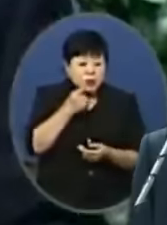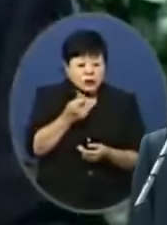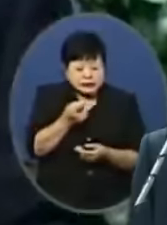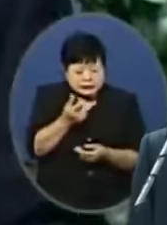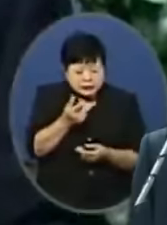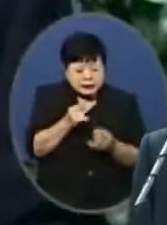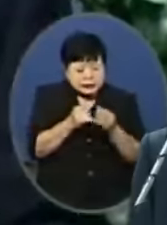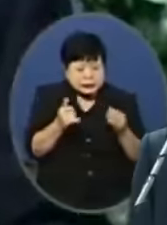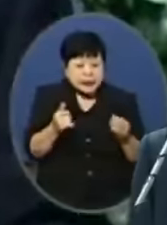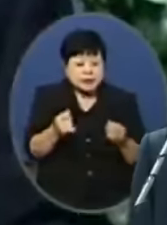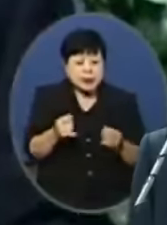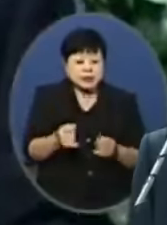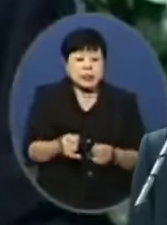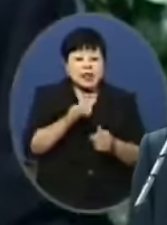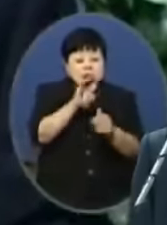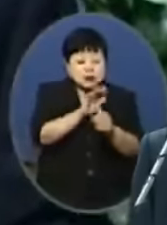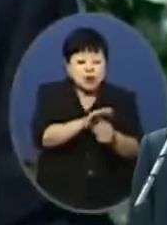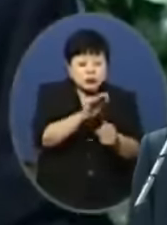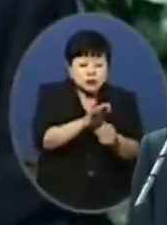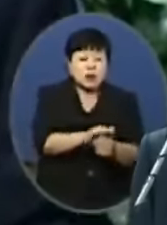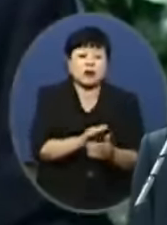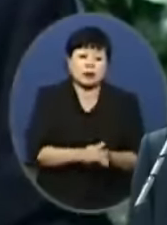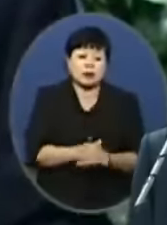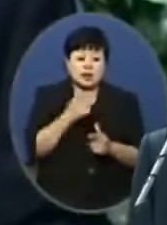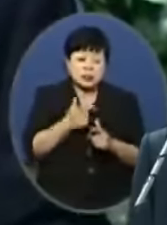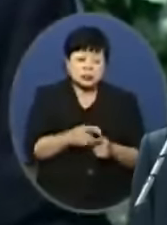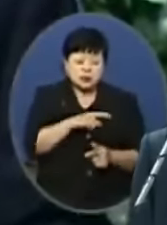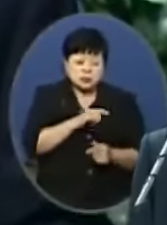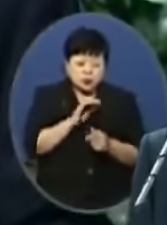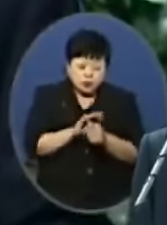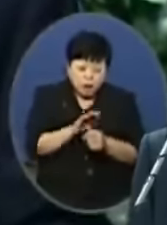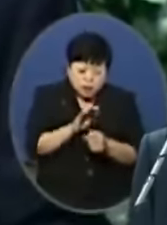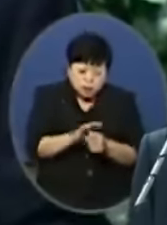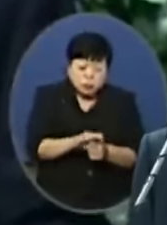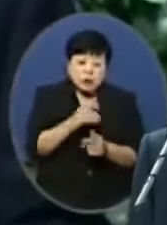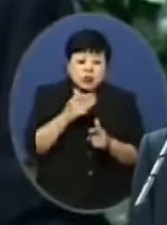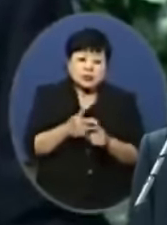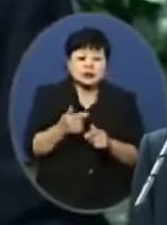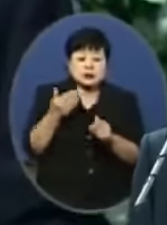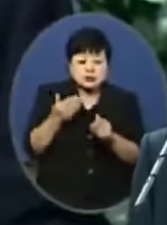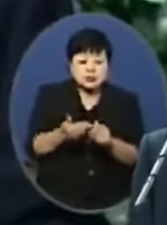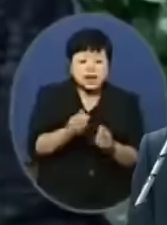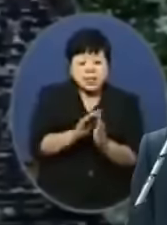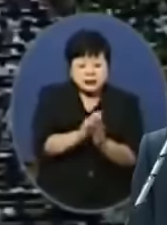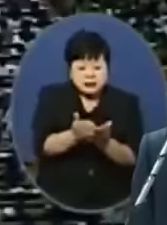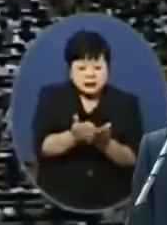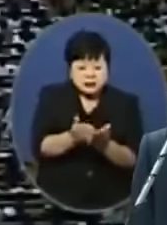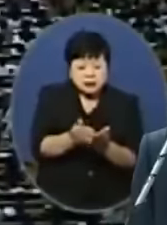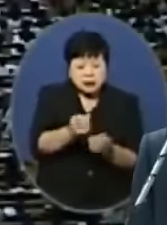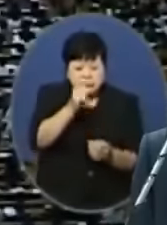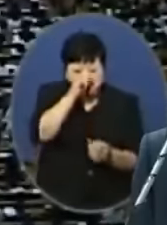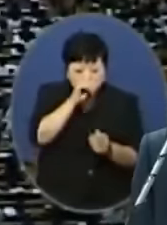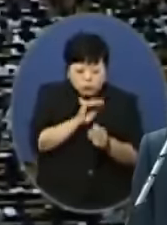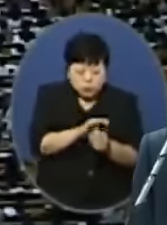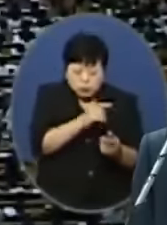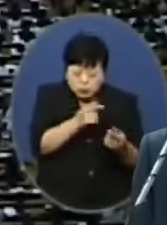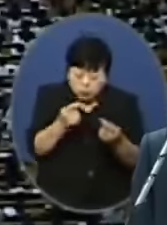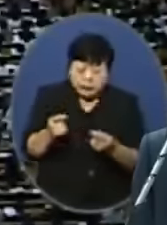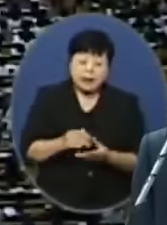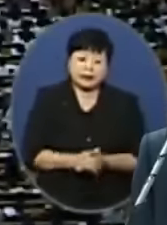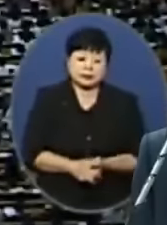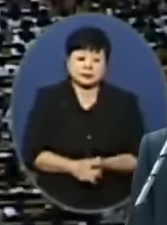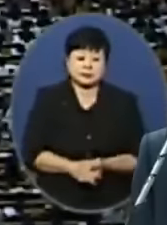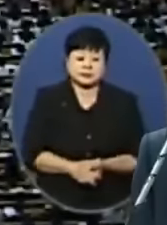지극히 적은 자 한 사람에게 선을 예수 이름으로 베푼 것은 예수님께 직접 선을 행한 것과 같은